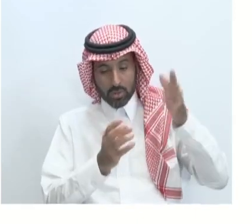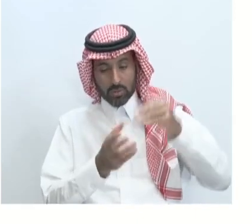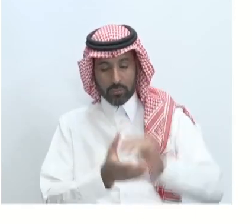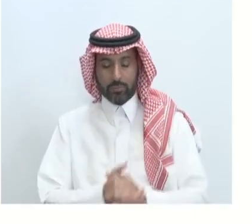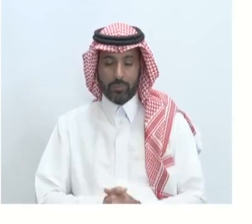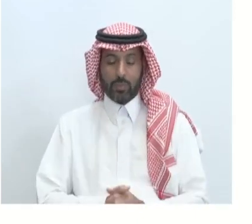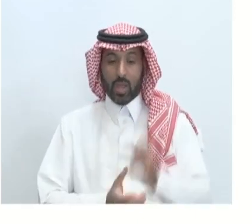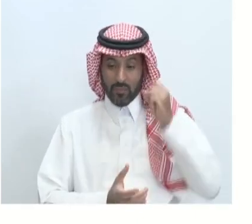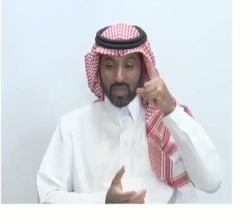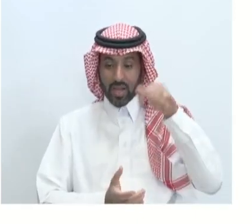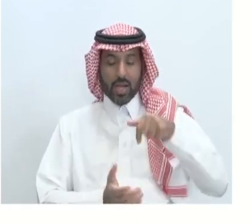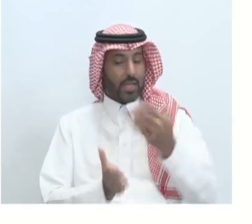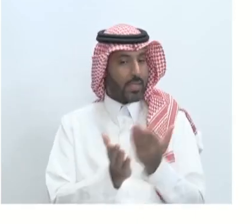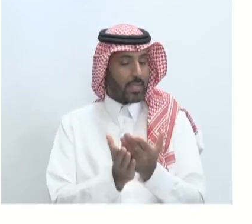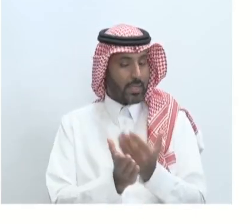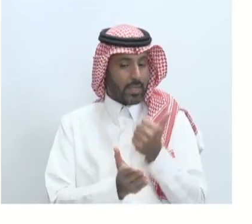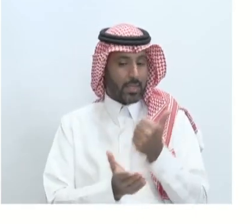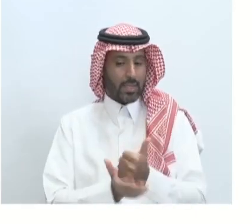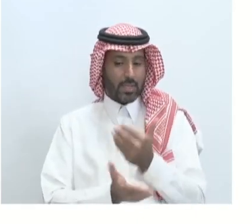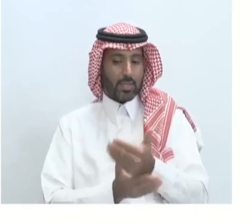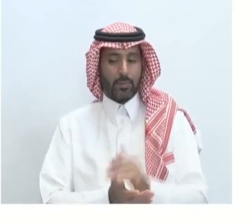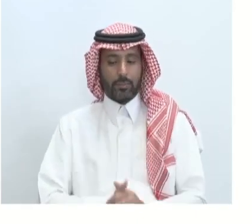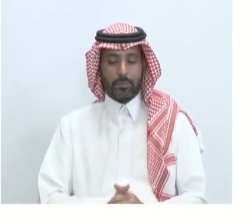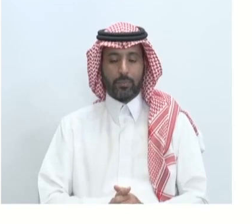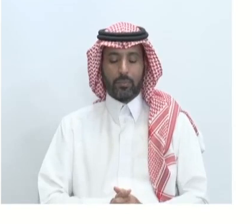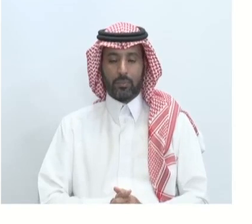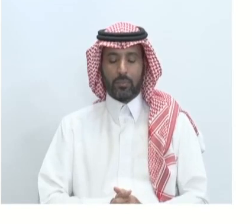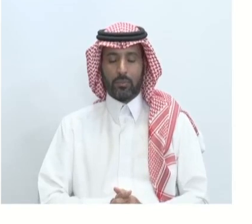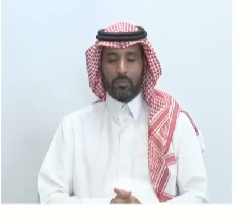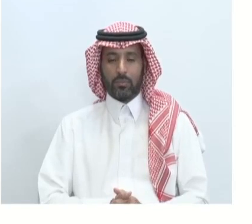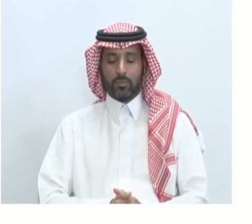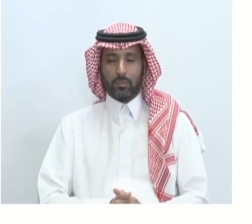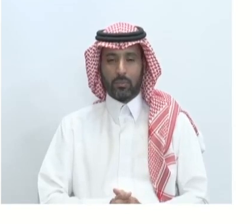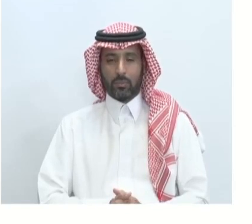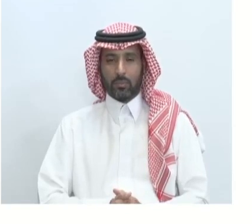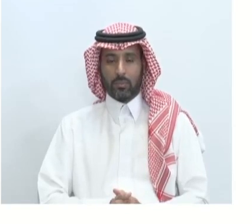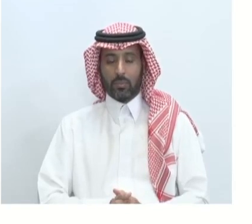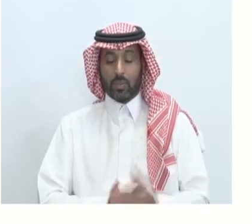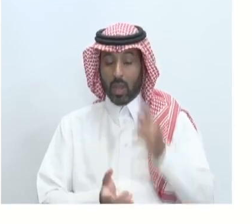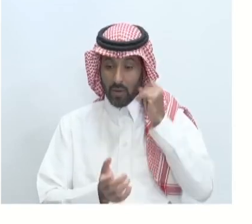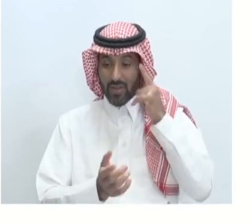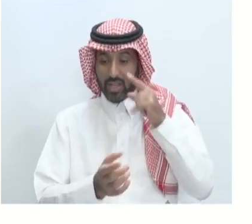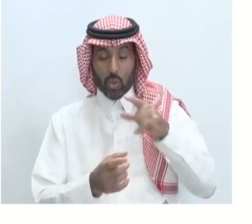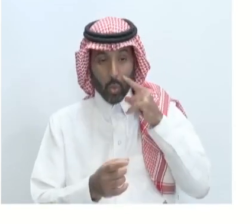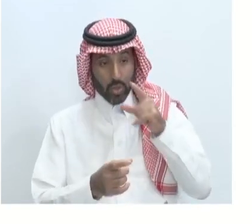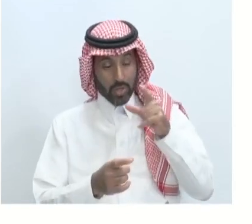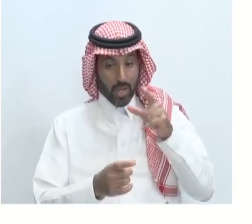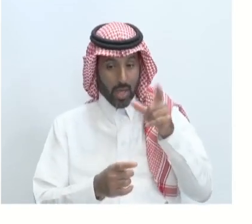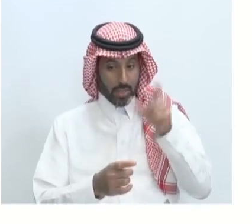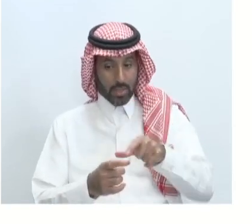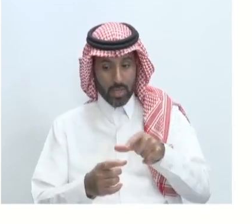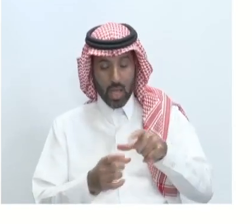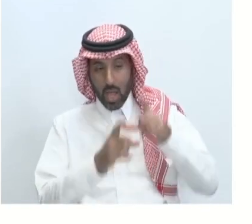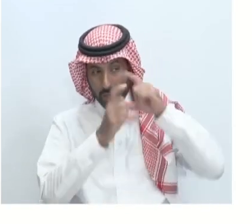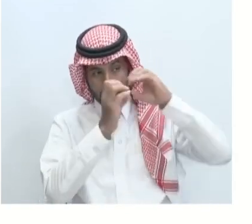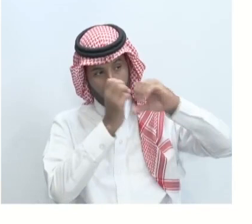الهالي في الفكره الرئيسه ل درسنا ذكرنا في درسنا السابق عزيزي الطالب عزيزتي الطالبه يمتلك الفلكيون اليوم ادوات